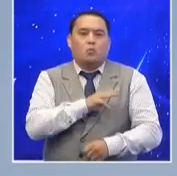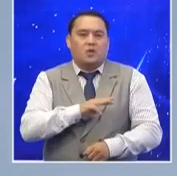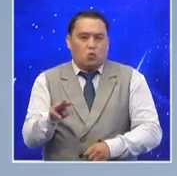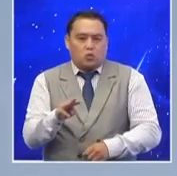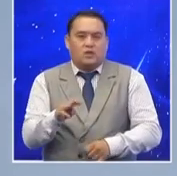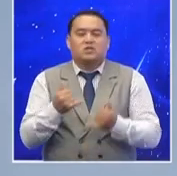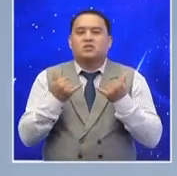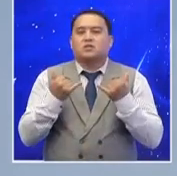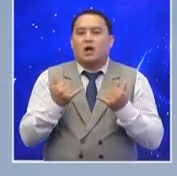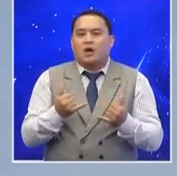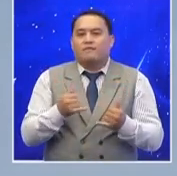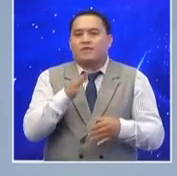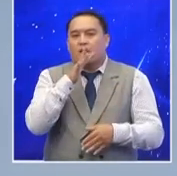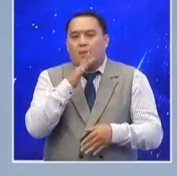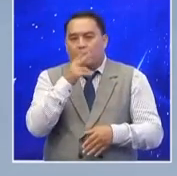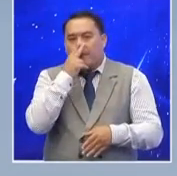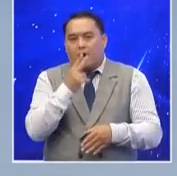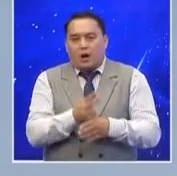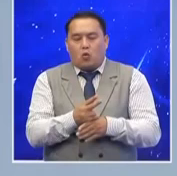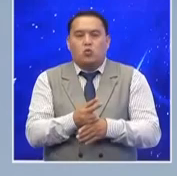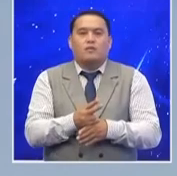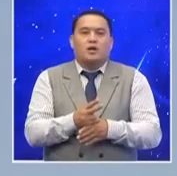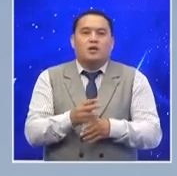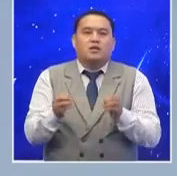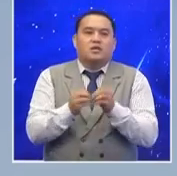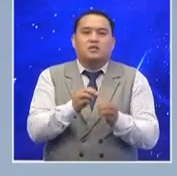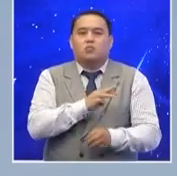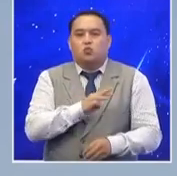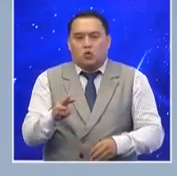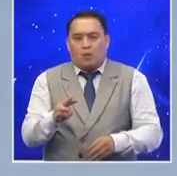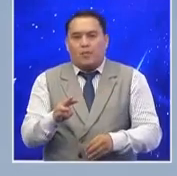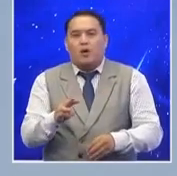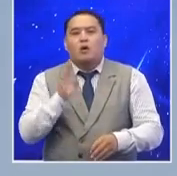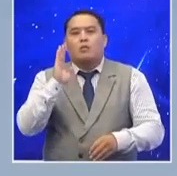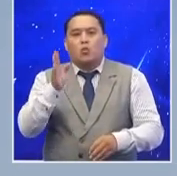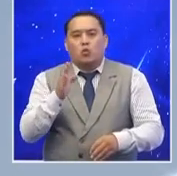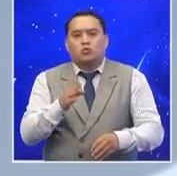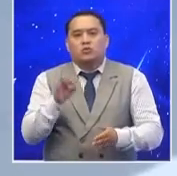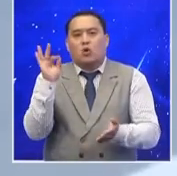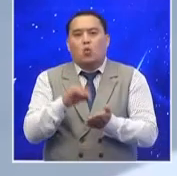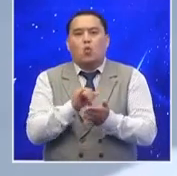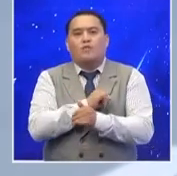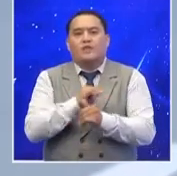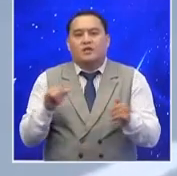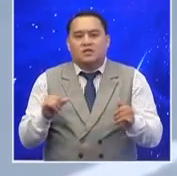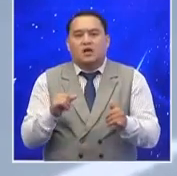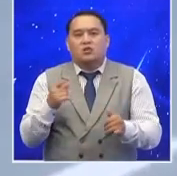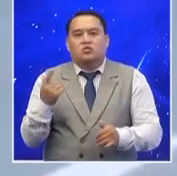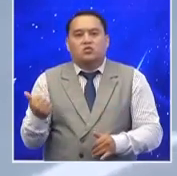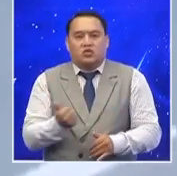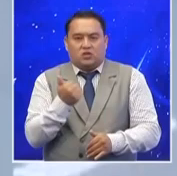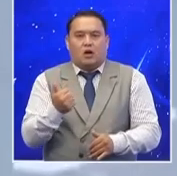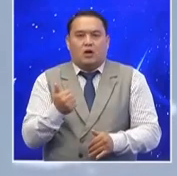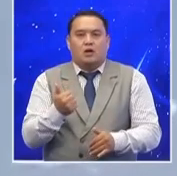На данный момент время полета прототипа составляет максимум 10 минут. В ближайшем будущем его намерены увеличить до получаса.